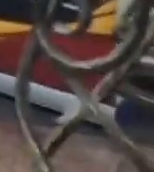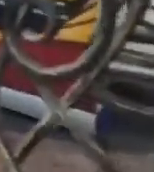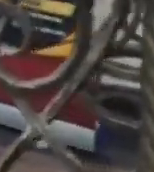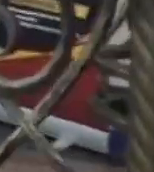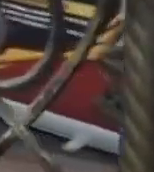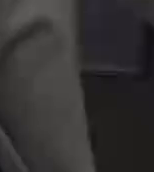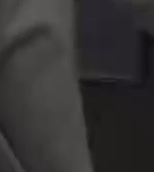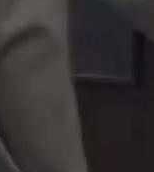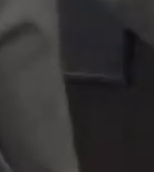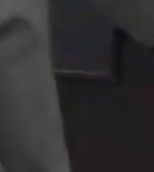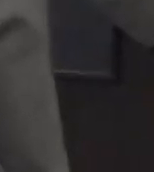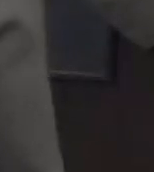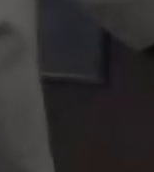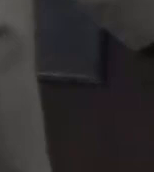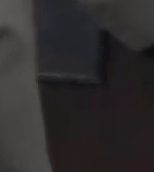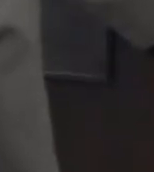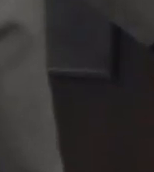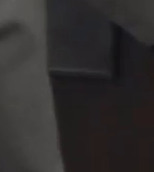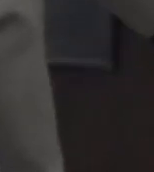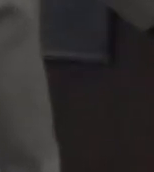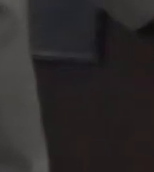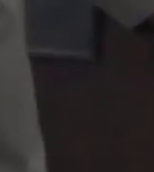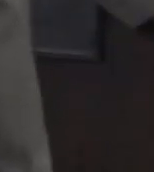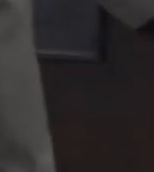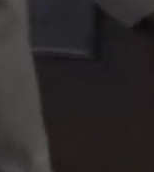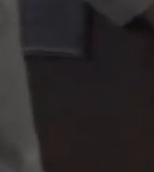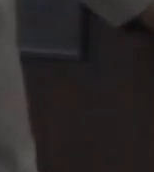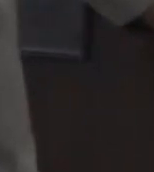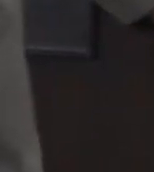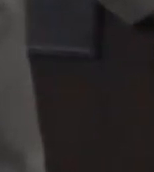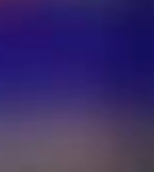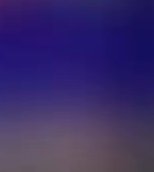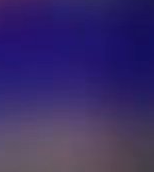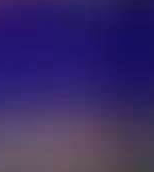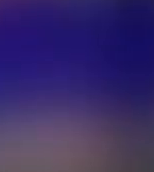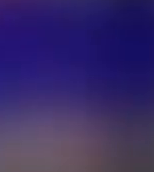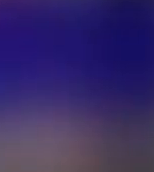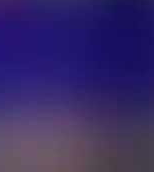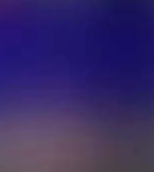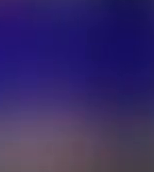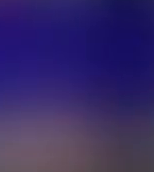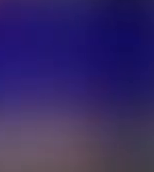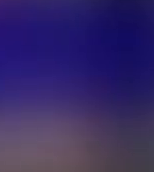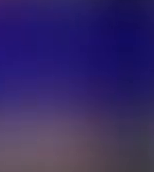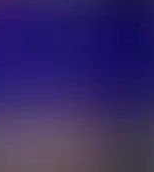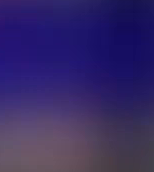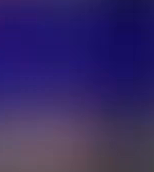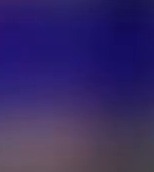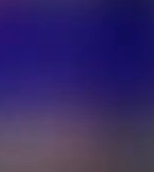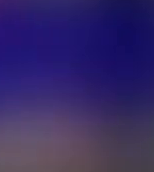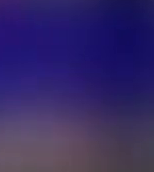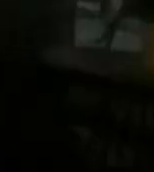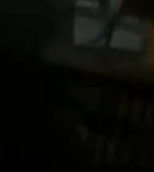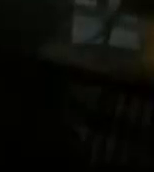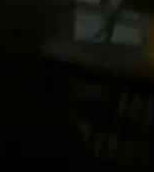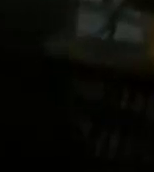Agung. Dari hasil pendalaman, berkas perkara dinyatakan lengkap oleh Kejaksaan Agung. Berkas perkara kasus pembunuhan Brigadir